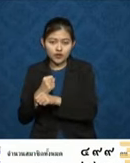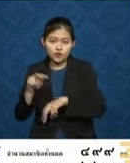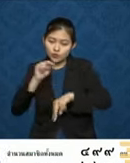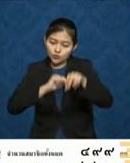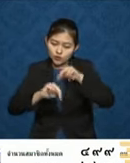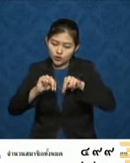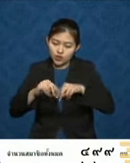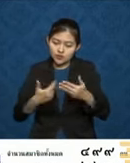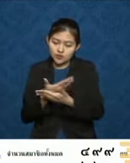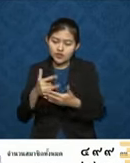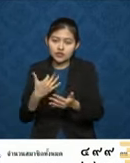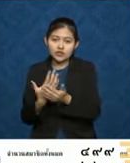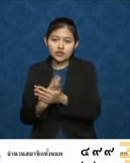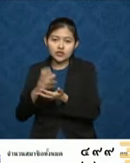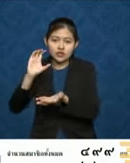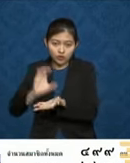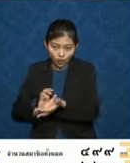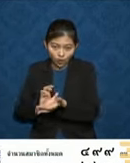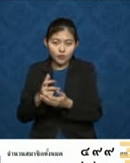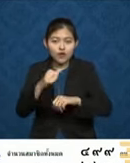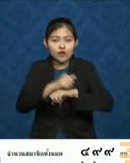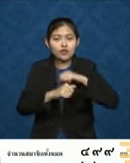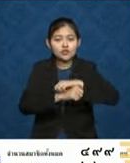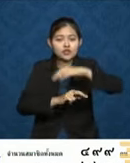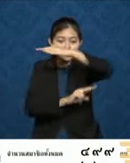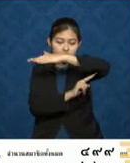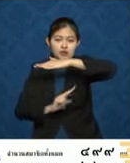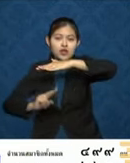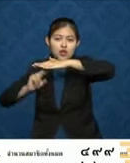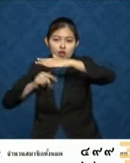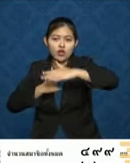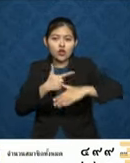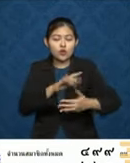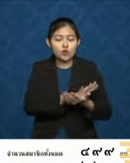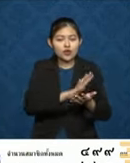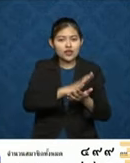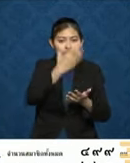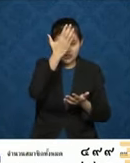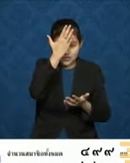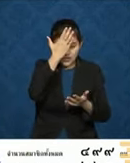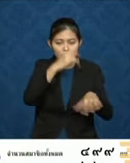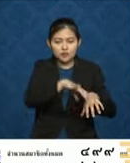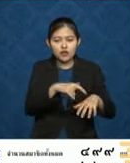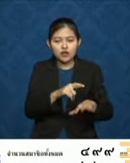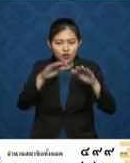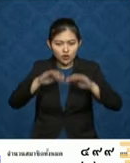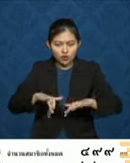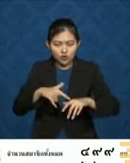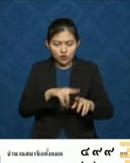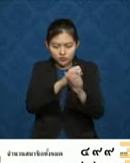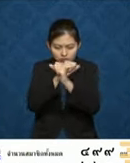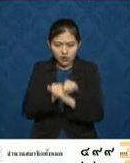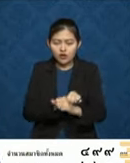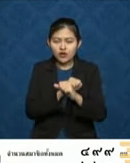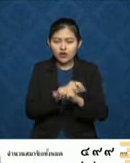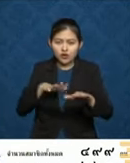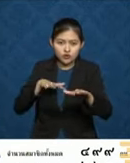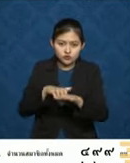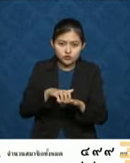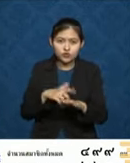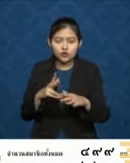พิจารณาเรื่องงบประมาณสร้างสะพานรอยนะคะบริเวณหน้าโรงเรียนนะคะเพื่อลดอุบัติเหตุนะคะเพิ่มอำนวยความสะดวกให้น้องๆ